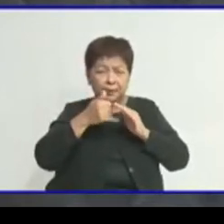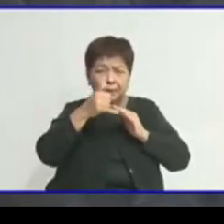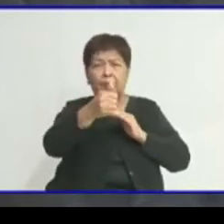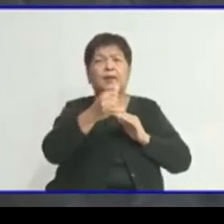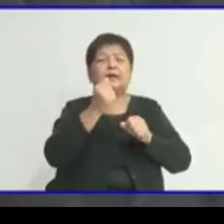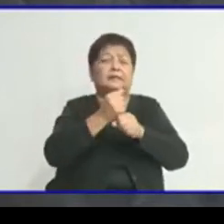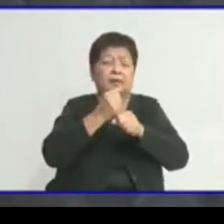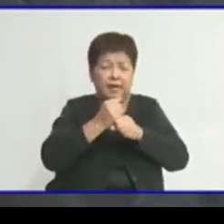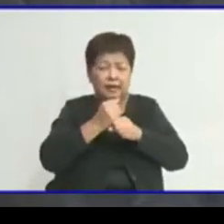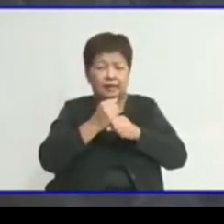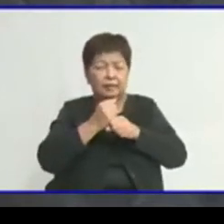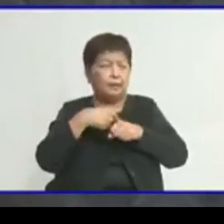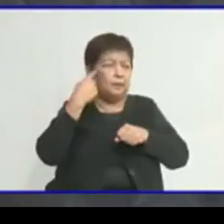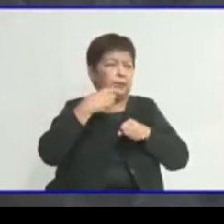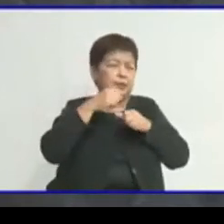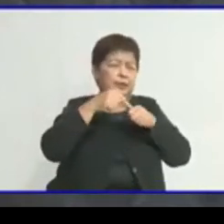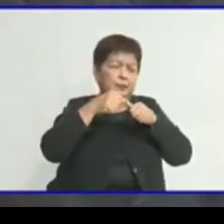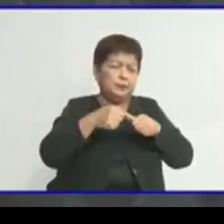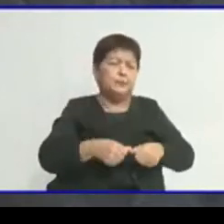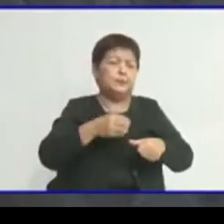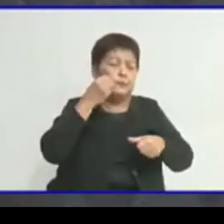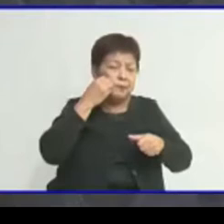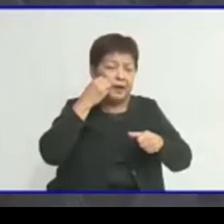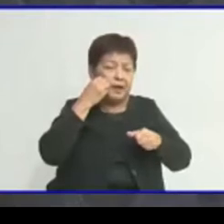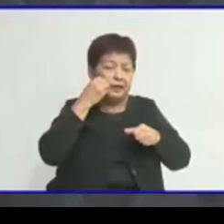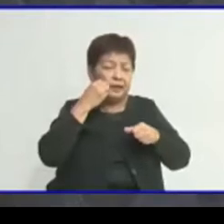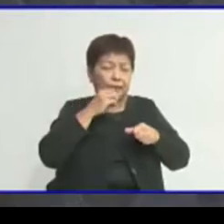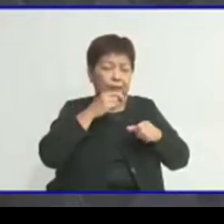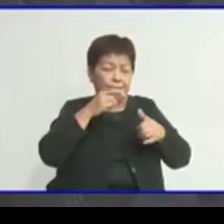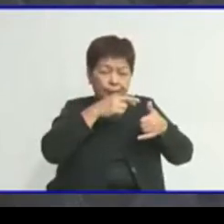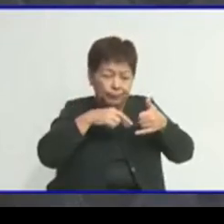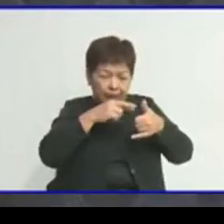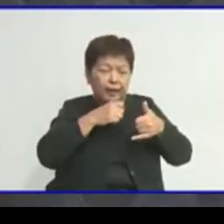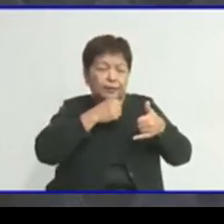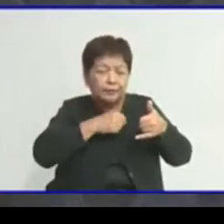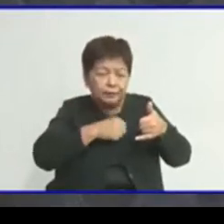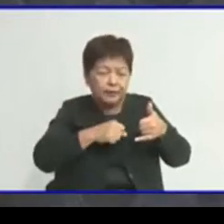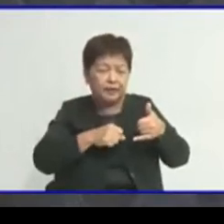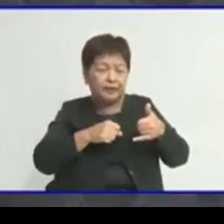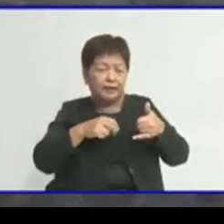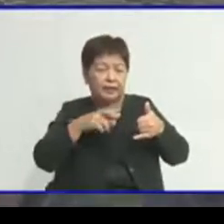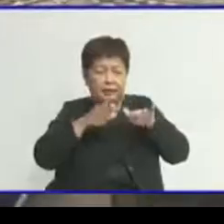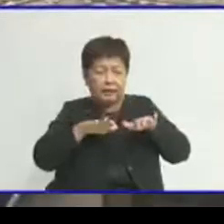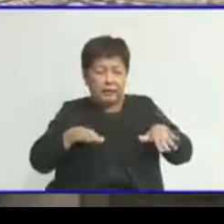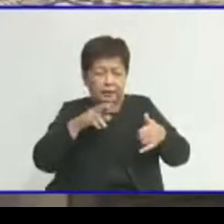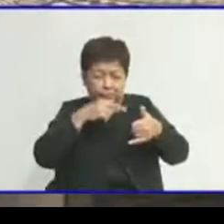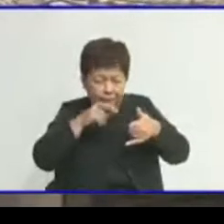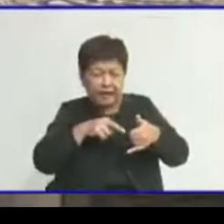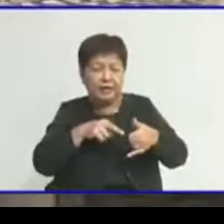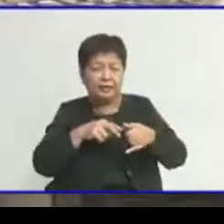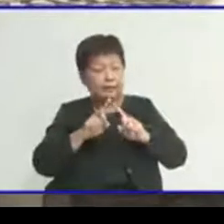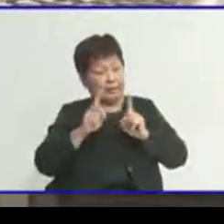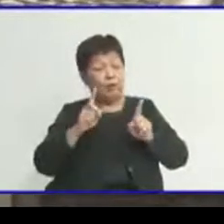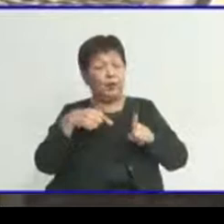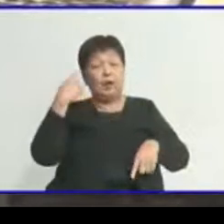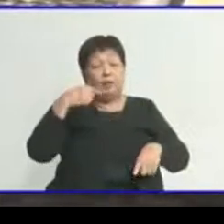แล้วก็ผู้สูงอายุ เพราะฉะนั้นกลุ่มคนและองค์กรที่ทำงานกับผู้หญิงภายในกรุงเทพก็เห็นว่าผู้หญิงหลายคนมีทักษะ